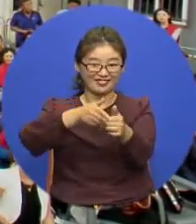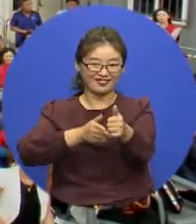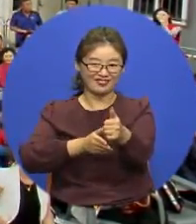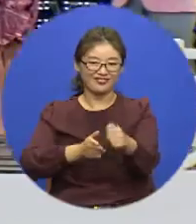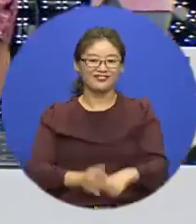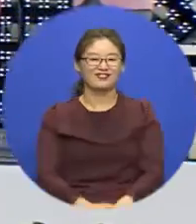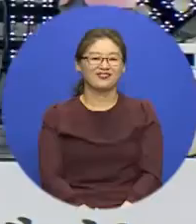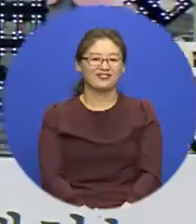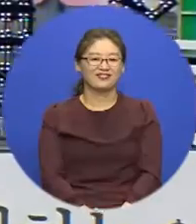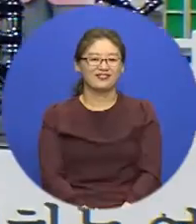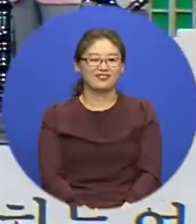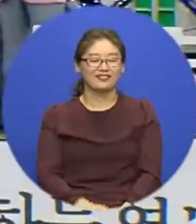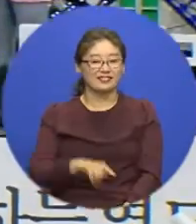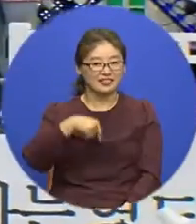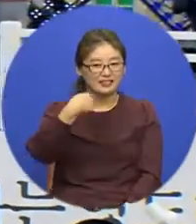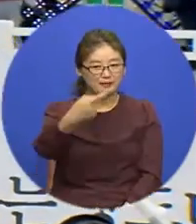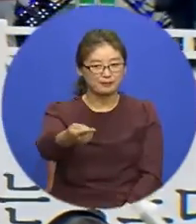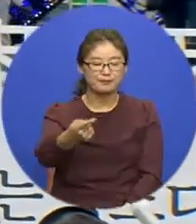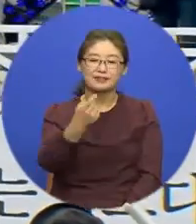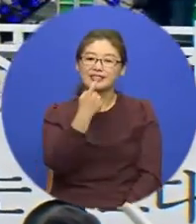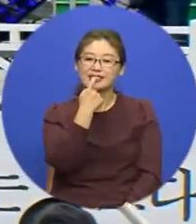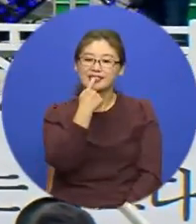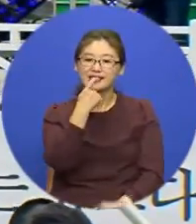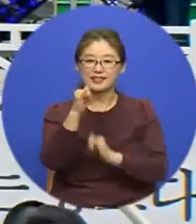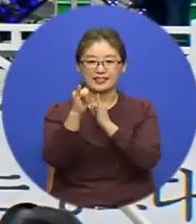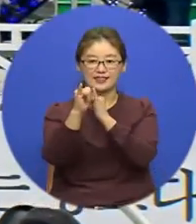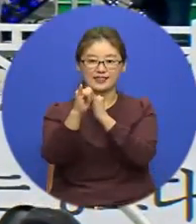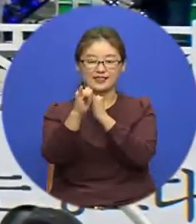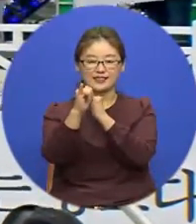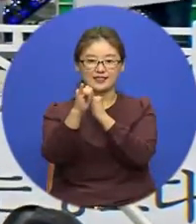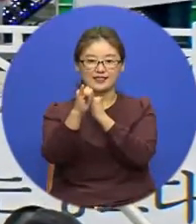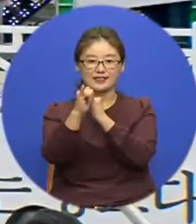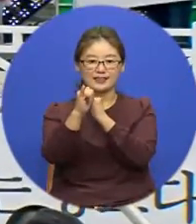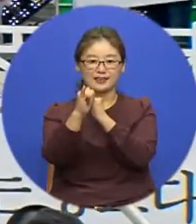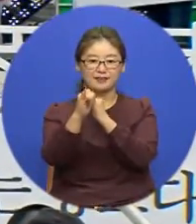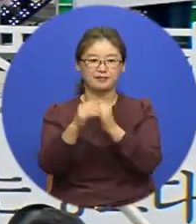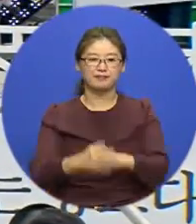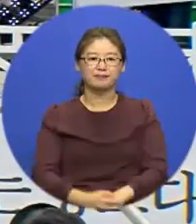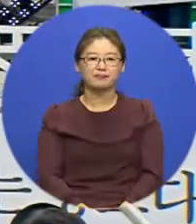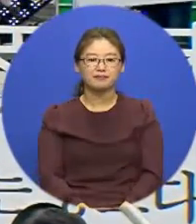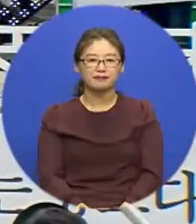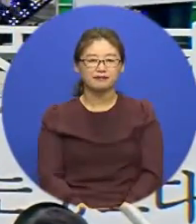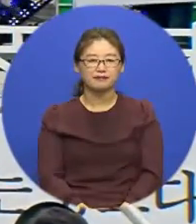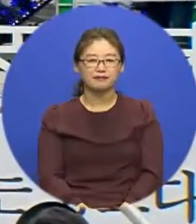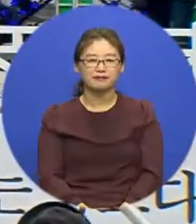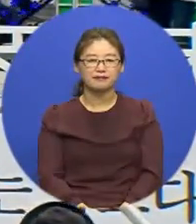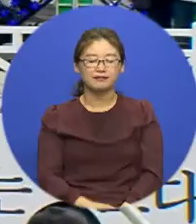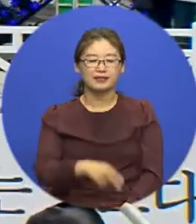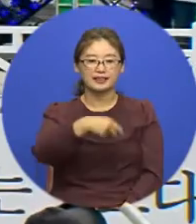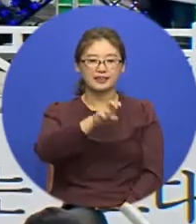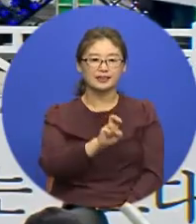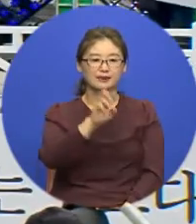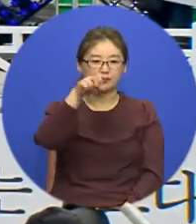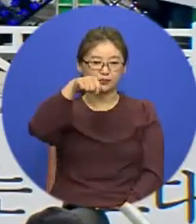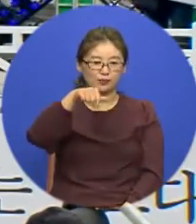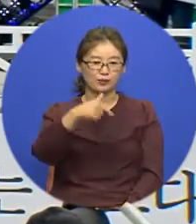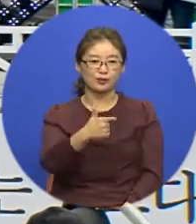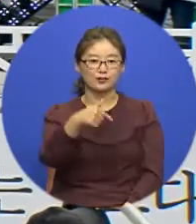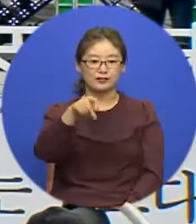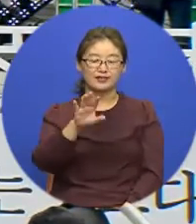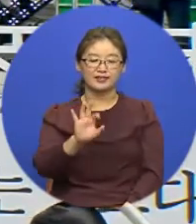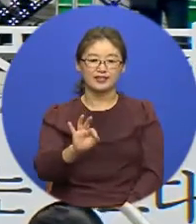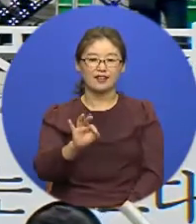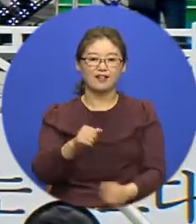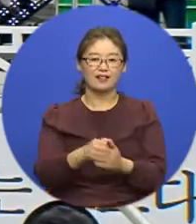계속해서 은상입니다. 은상. 자, 은상은 심윤정 구의원